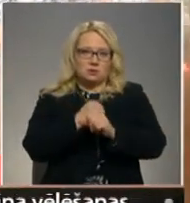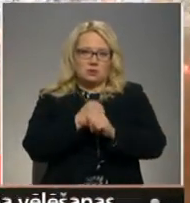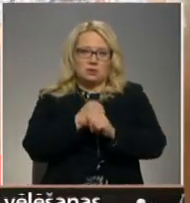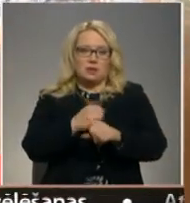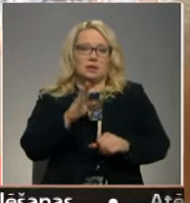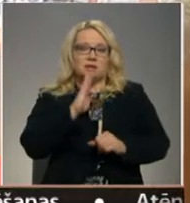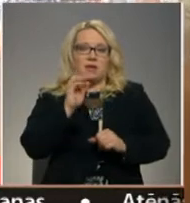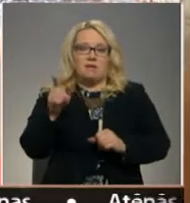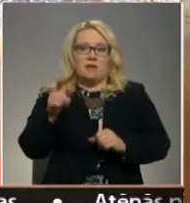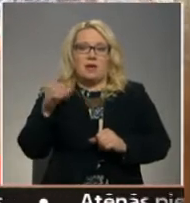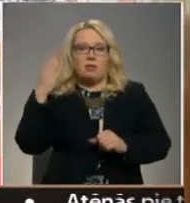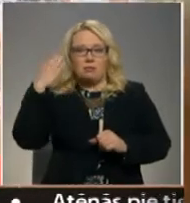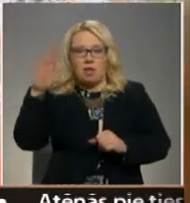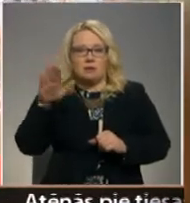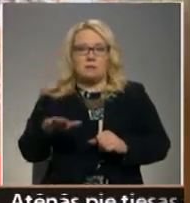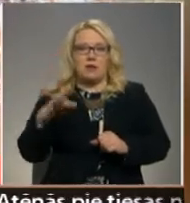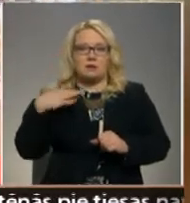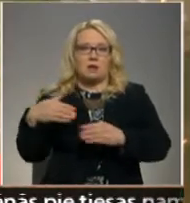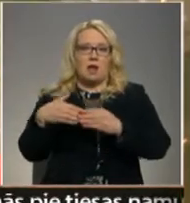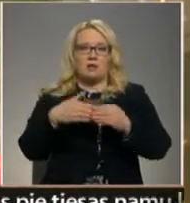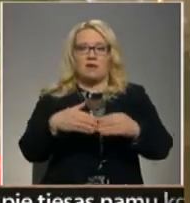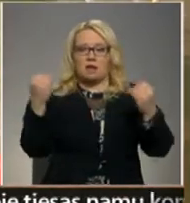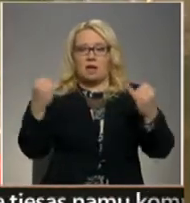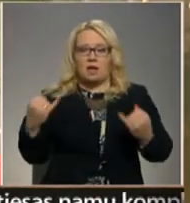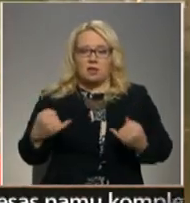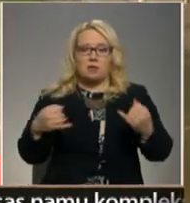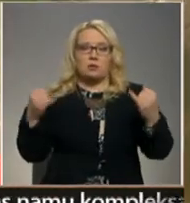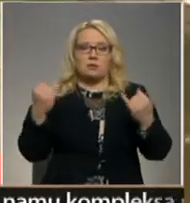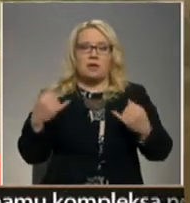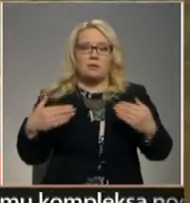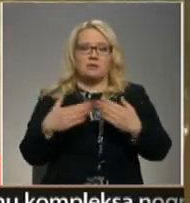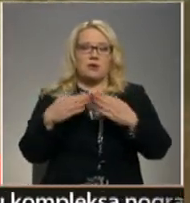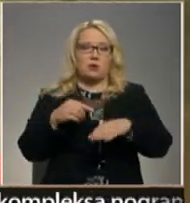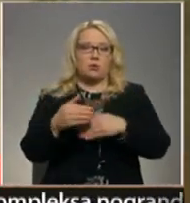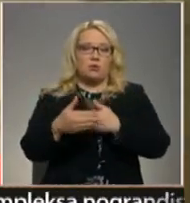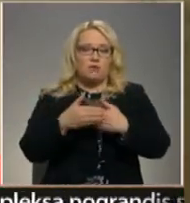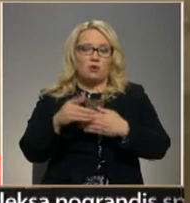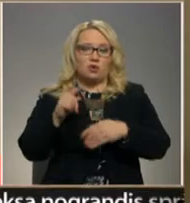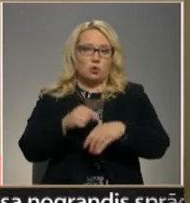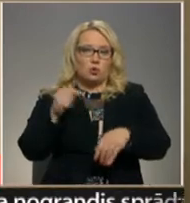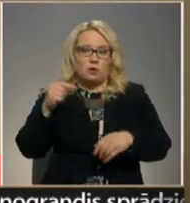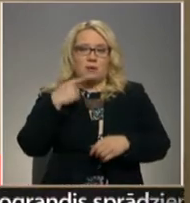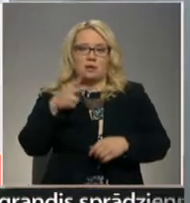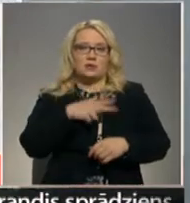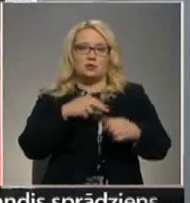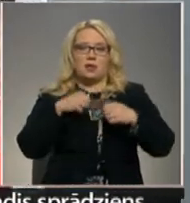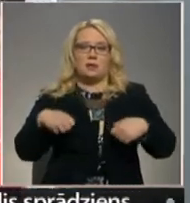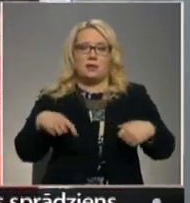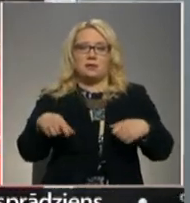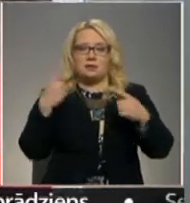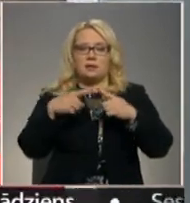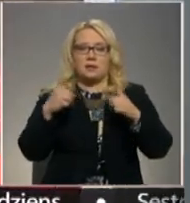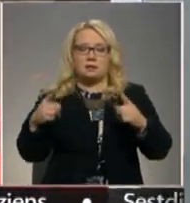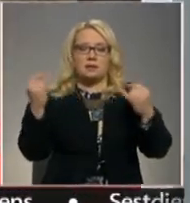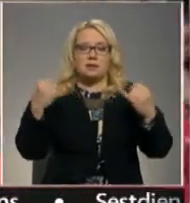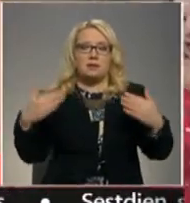Grietas kundzē dēls ar mazdēliem atveda seglīti un Ziemassvētku tuvošanās ir jūtama. Un kā atzīst sociālajā dienestā, šis ir laiks, kad